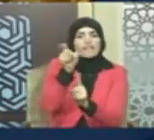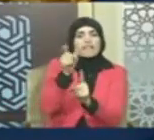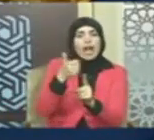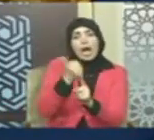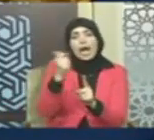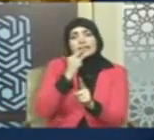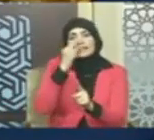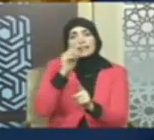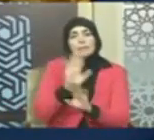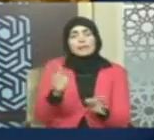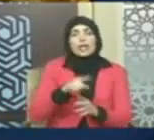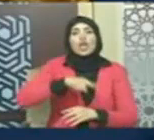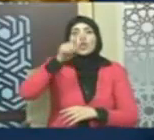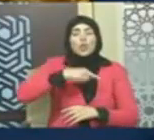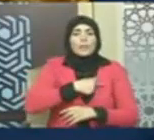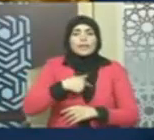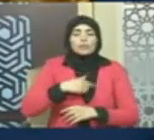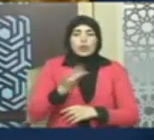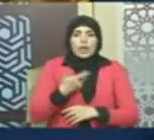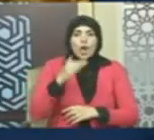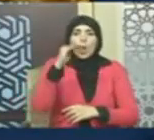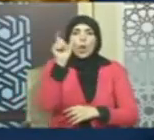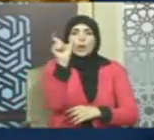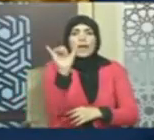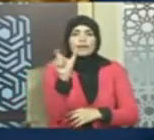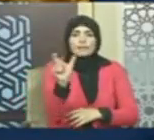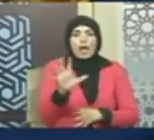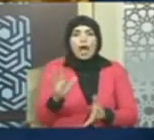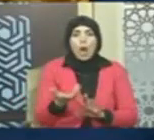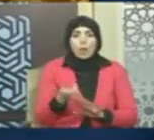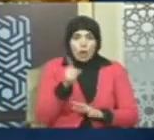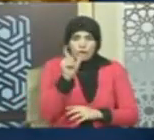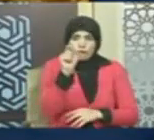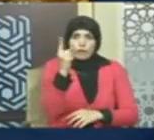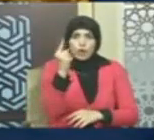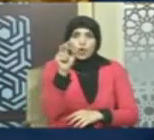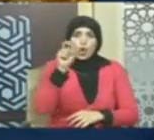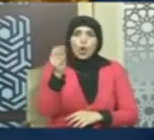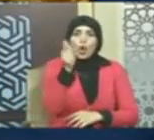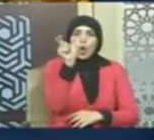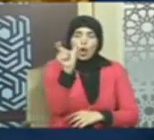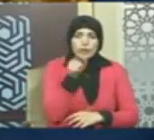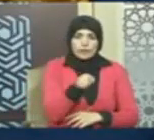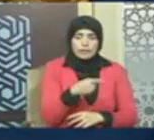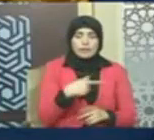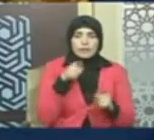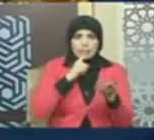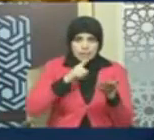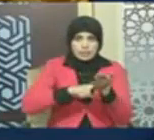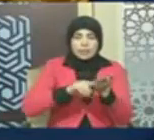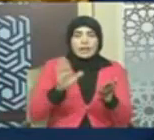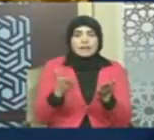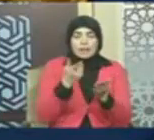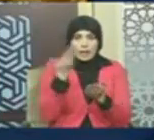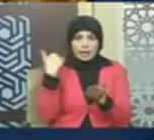الفرقان، يوم حنين. ولم يكن الإسلام يوما معتديا، إنما كانت حربا